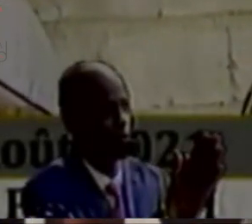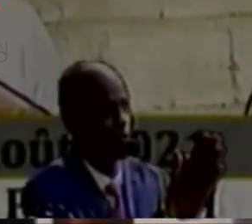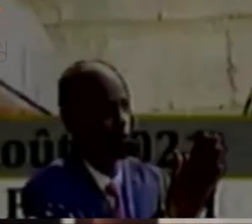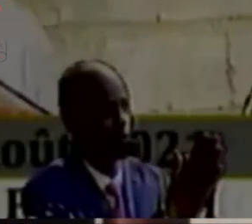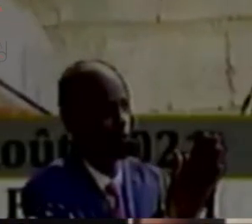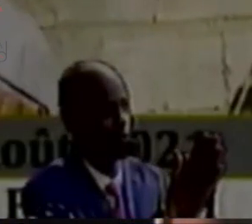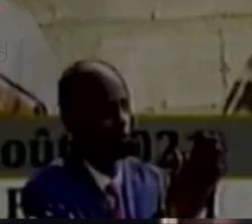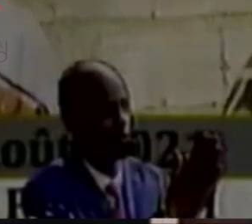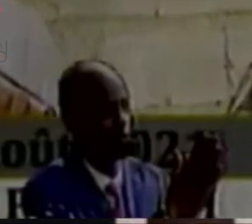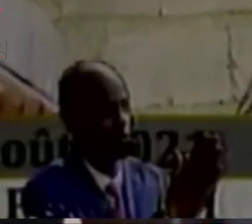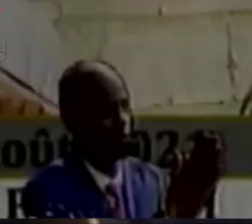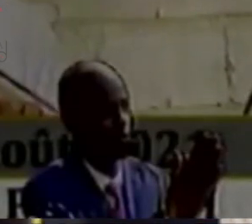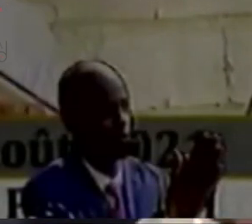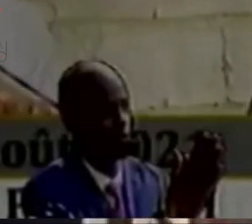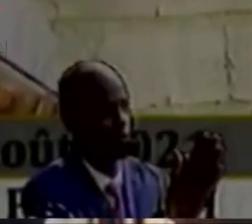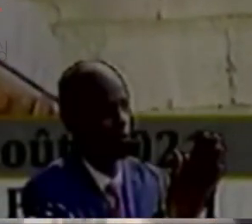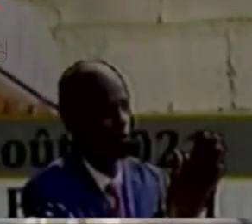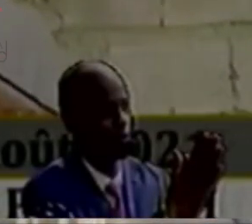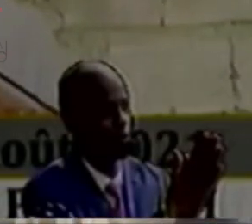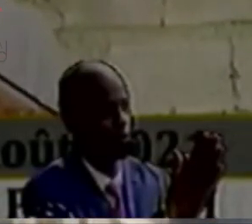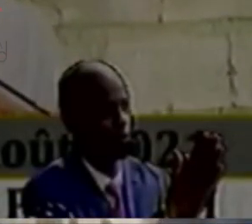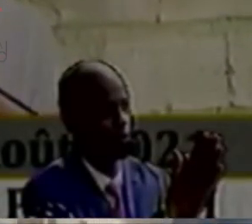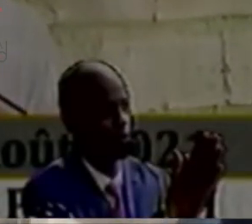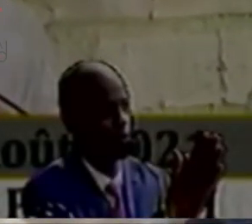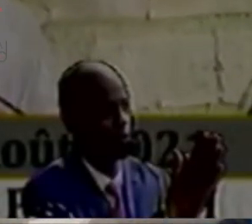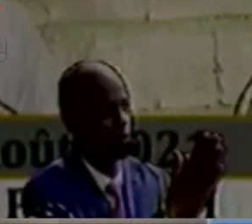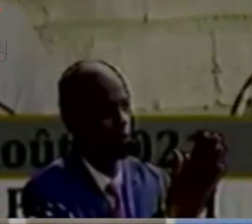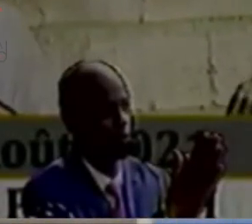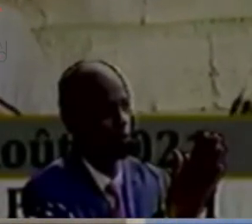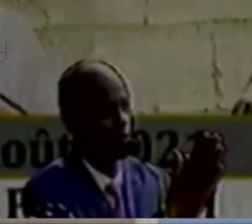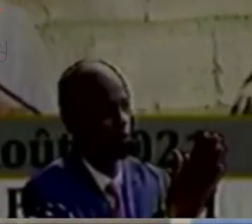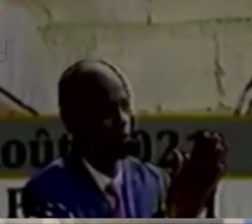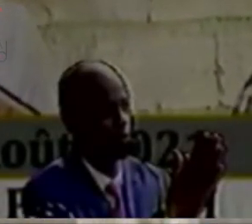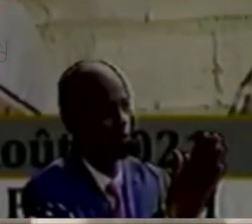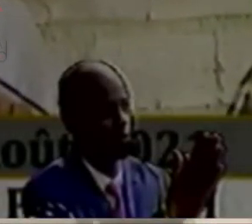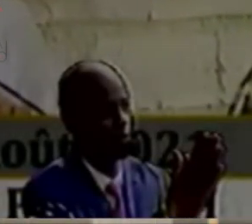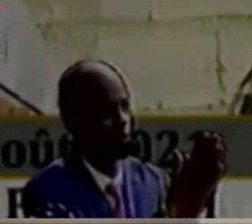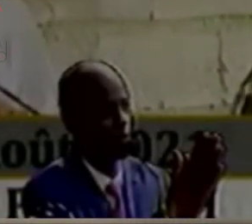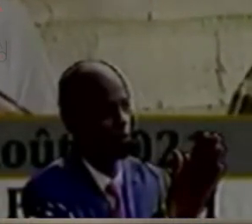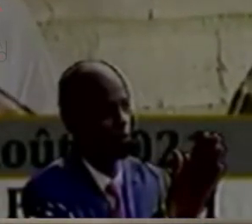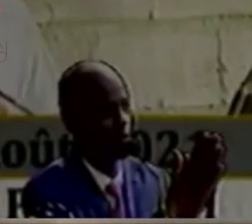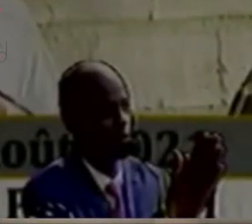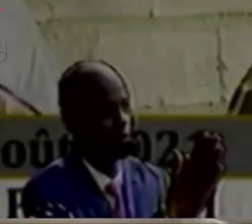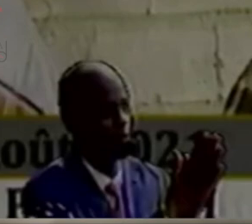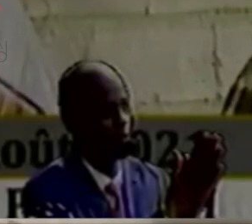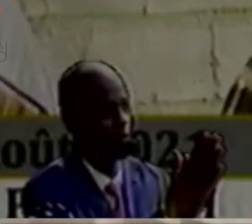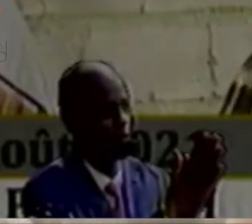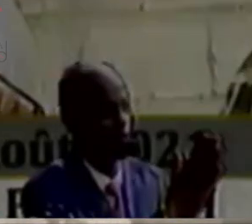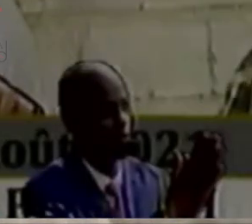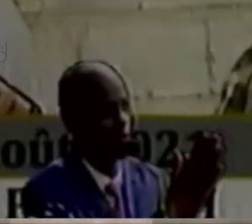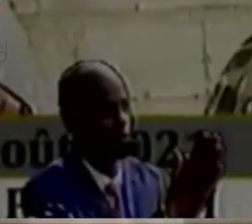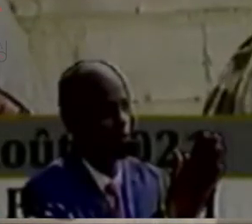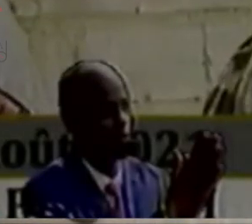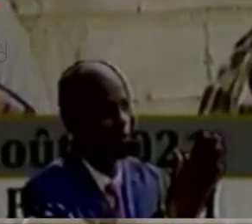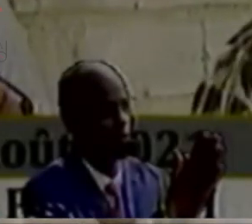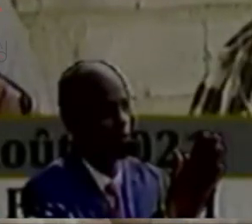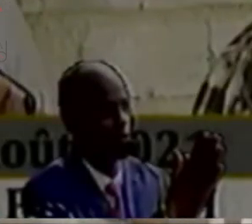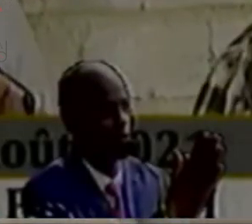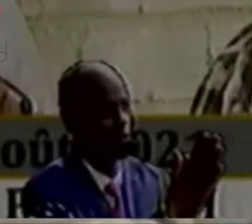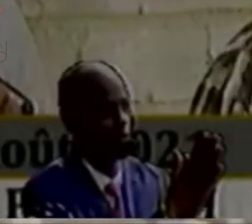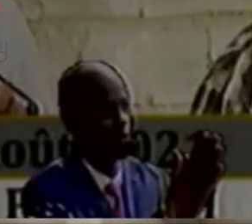Peut-être excuse, nous avons demandé à tout le monde qui fait des déplacements vin là pour se boire académie pour rentrer dans le pernier. La boue, l'eau sale,